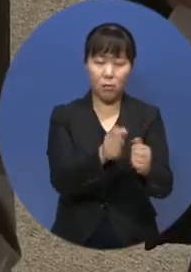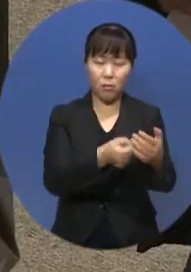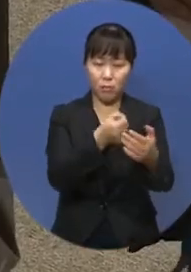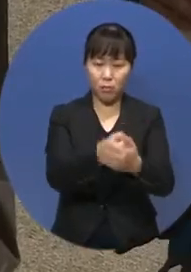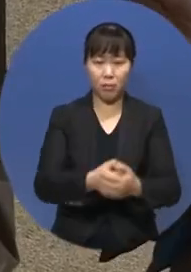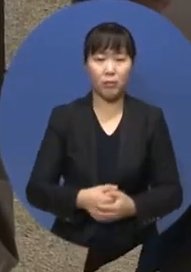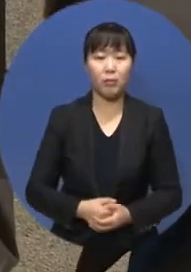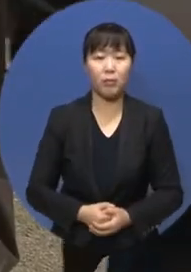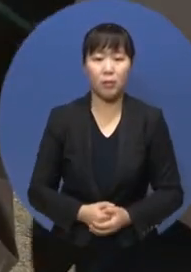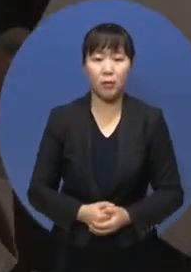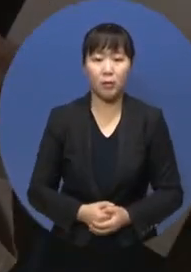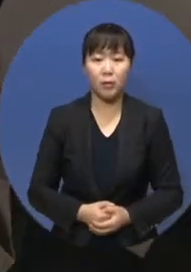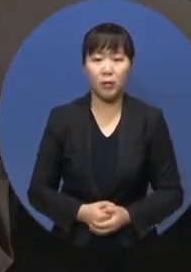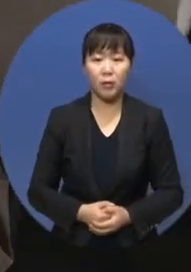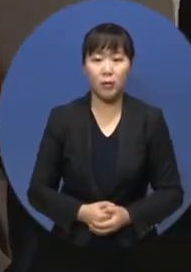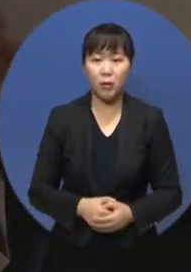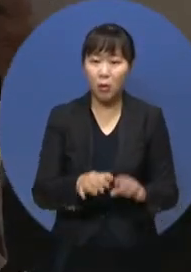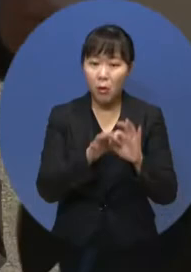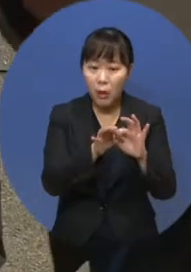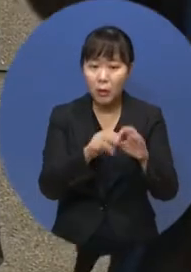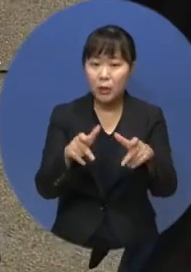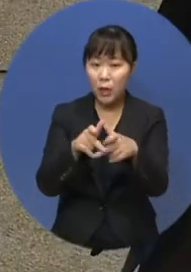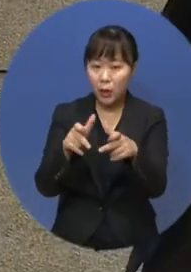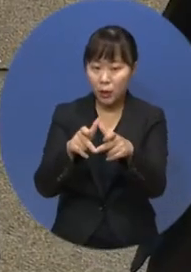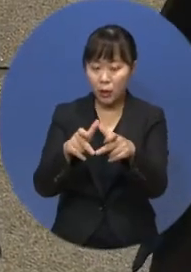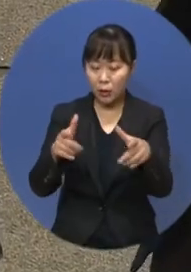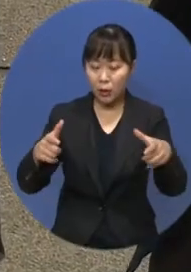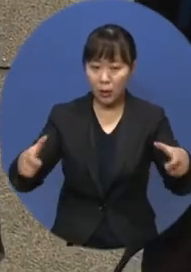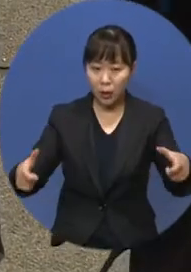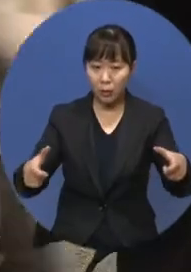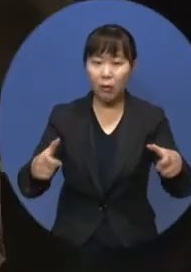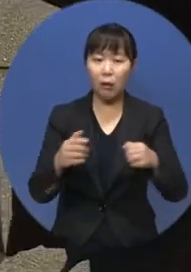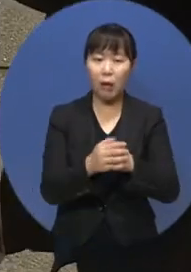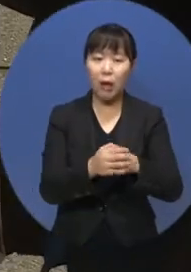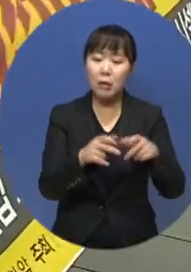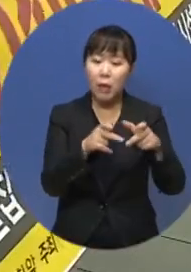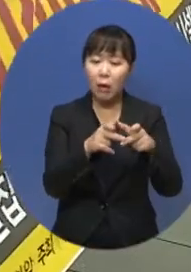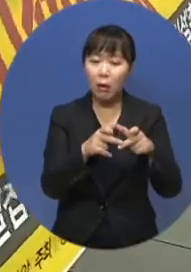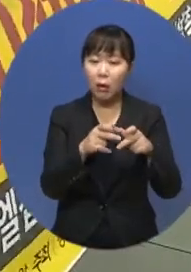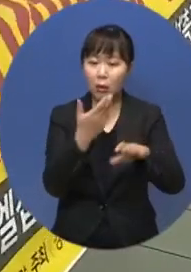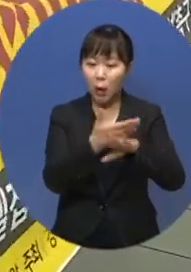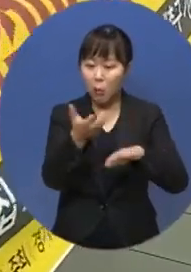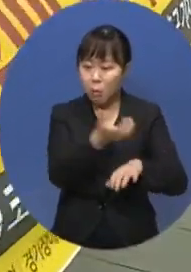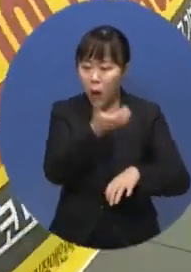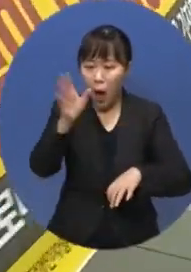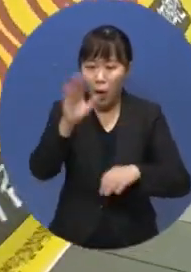취했습니다. 이번 조치에 대해 장애계는 이들을 대피시키는 것이 아닌